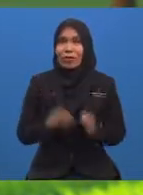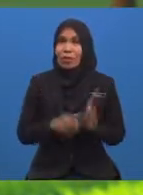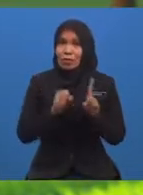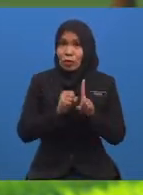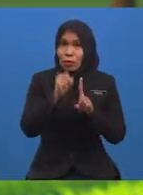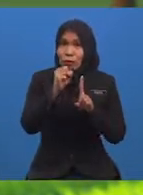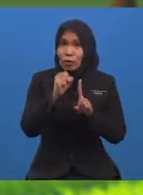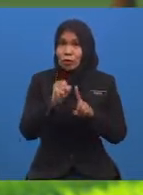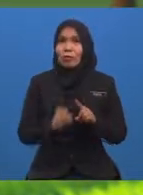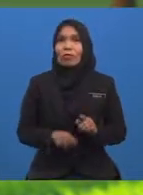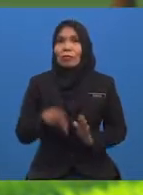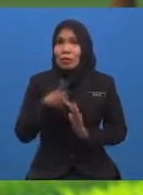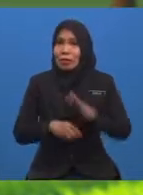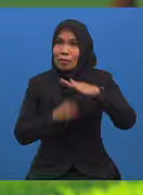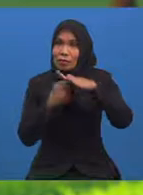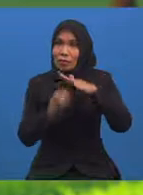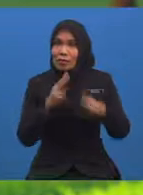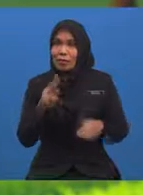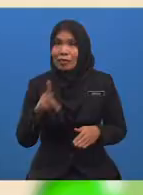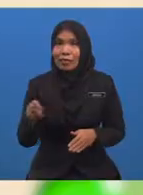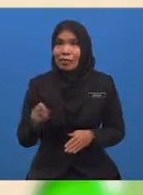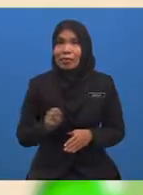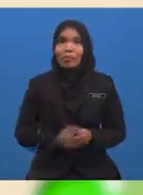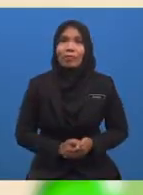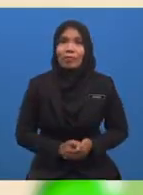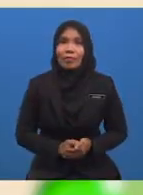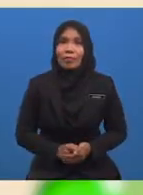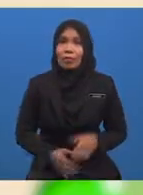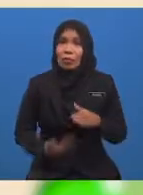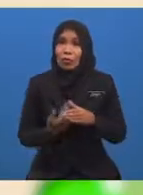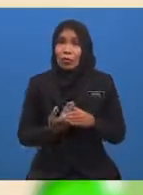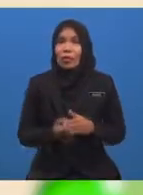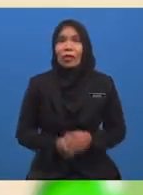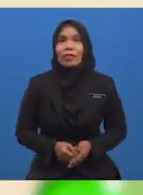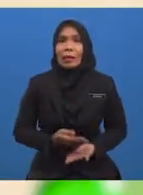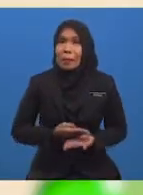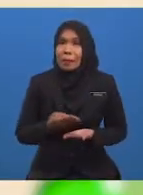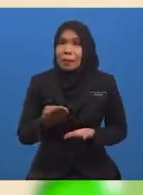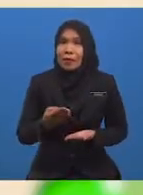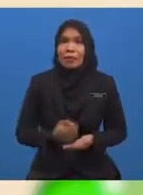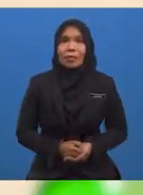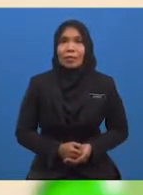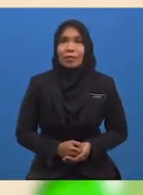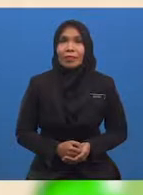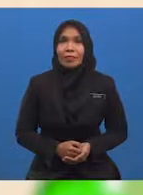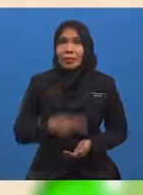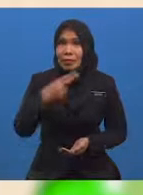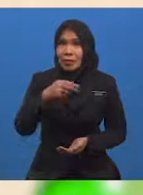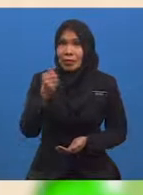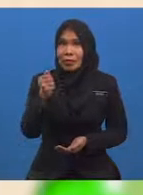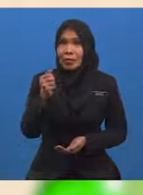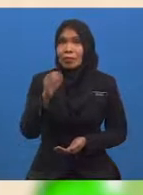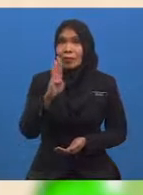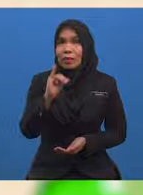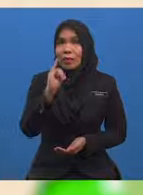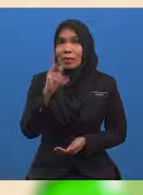sumber makanan, tumbuhan juga memberikan habitat untuk haiwan-haiwan